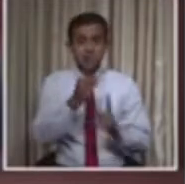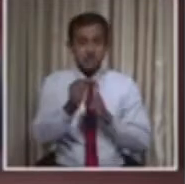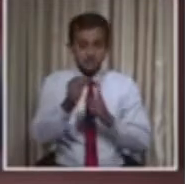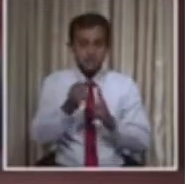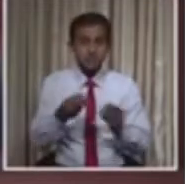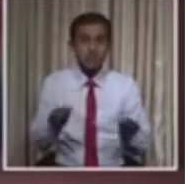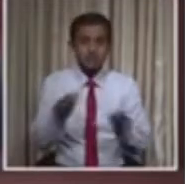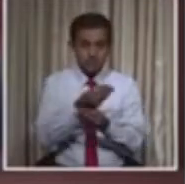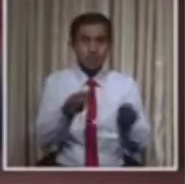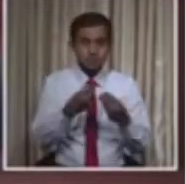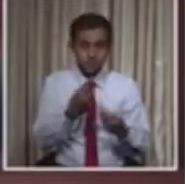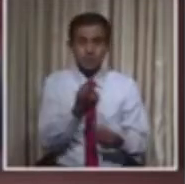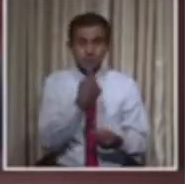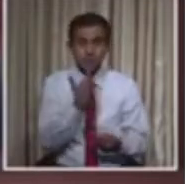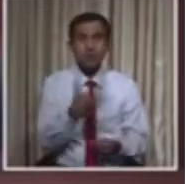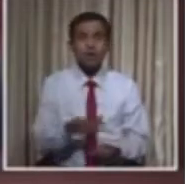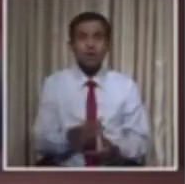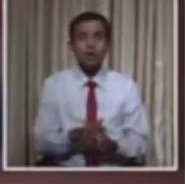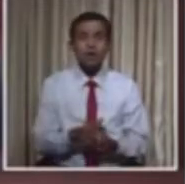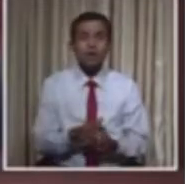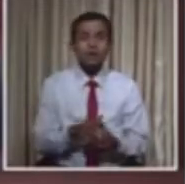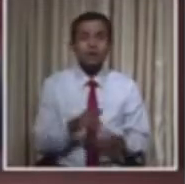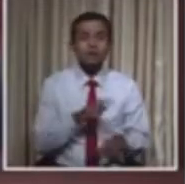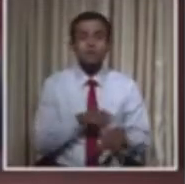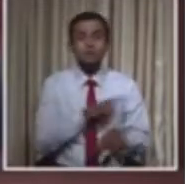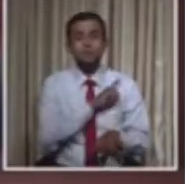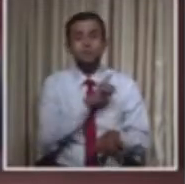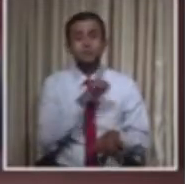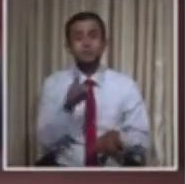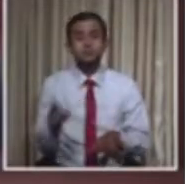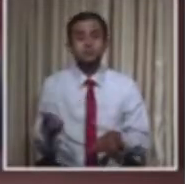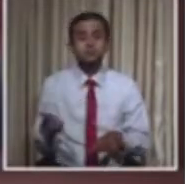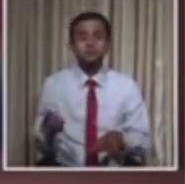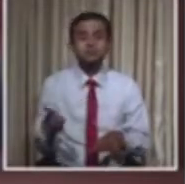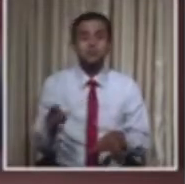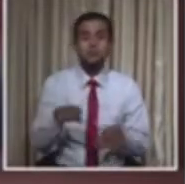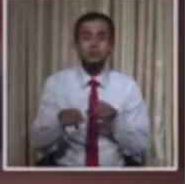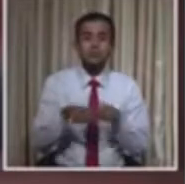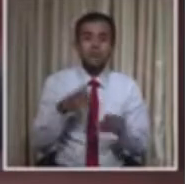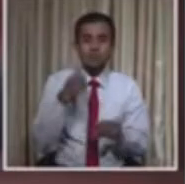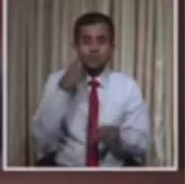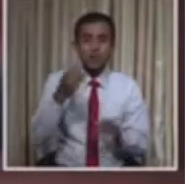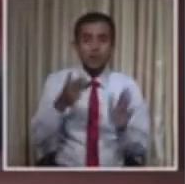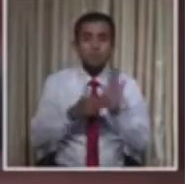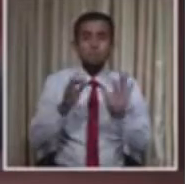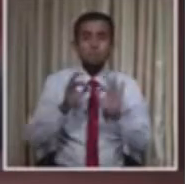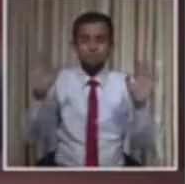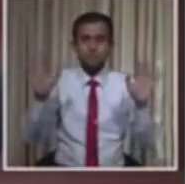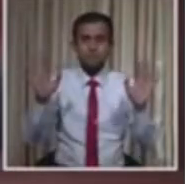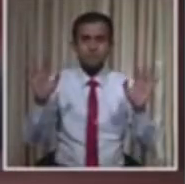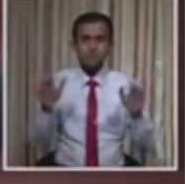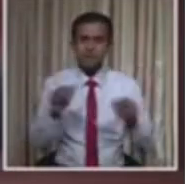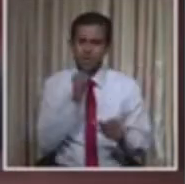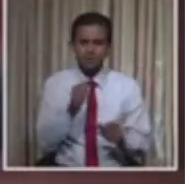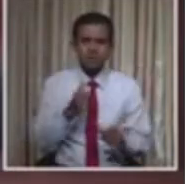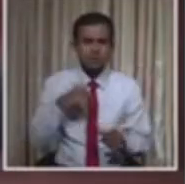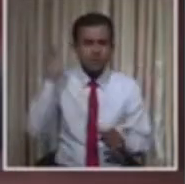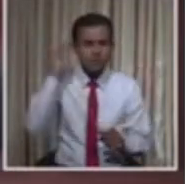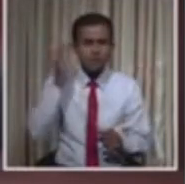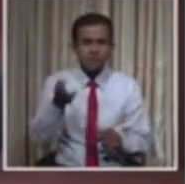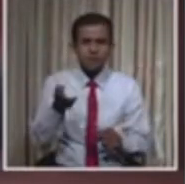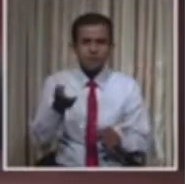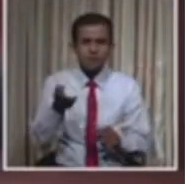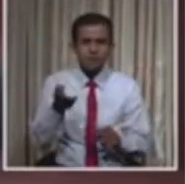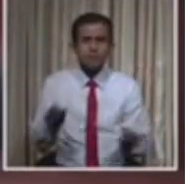ගිවිසුම ඉදිරිපත් කරන බව දැන් සැලකිය යුතු කාලයක් ගිහිල්ලා තියෙනවා මාද ඒ වගේම මා දැක්ක මාධ්‍ය වාර්තා කළා තිබෙන එකත් ඇත්තද කියලා දැනගන්න ඕන